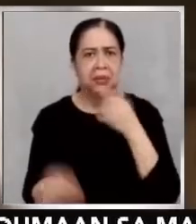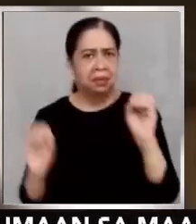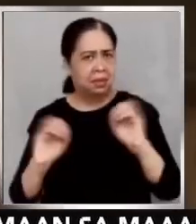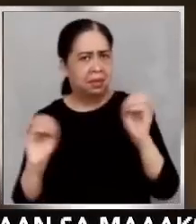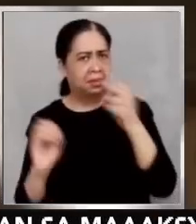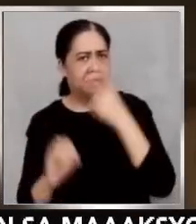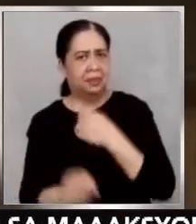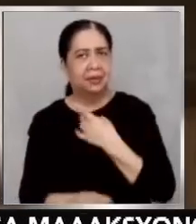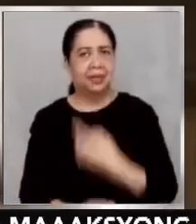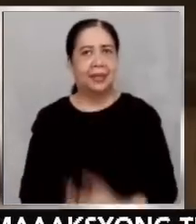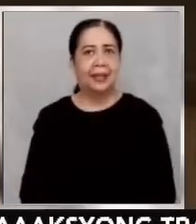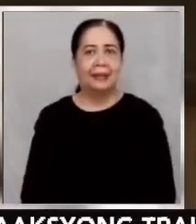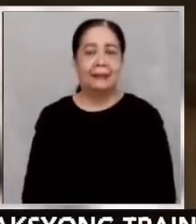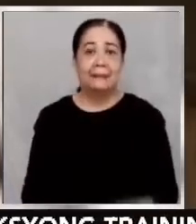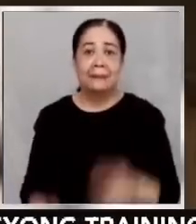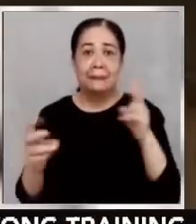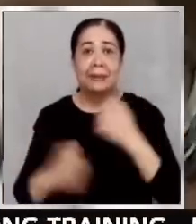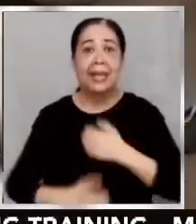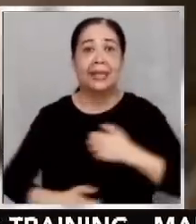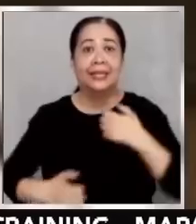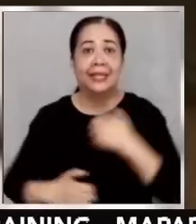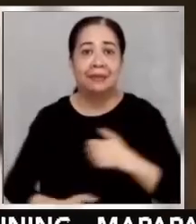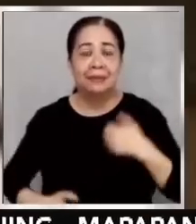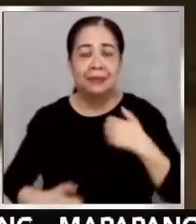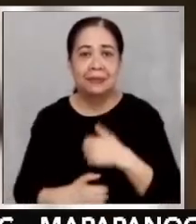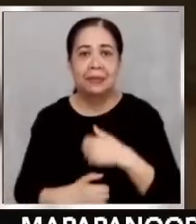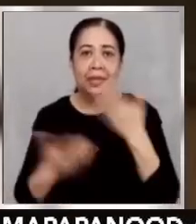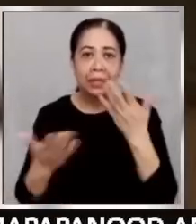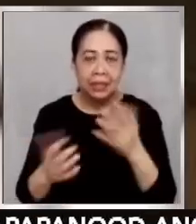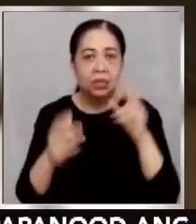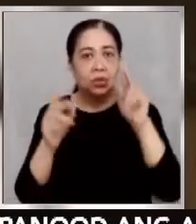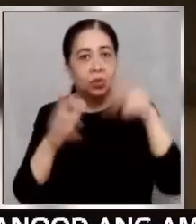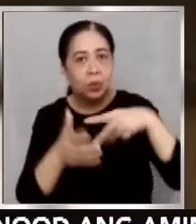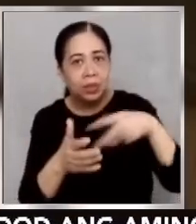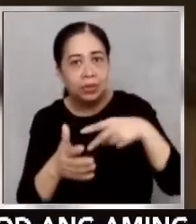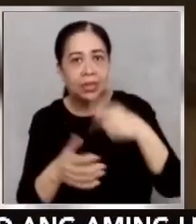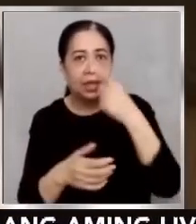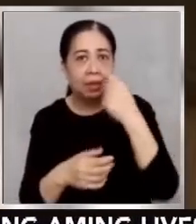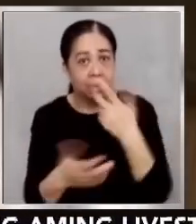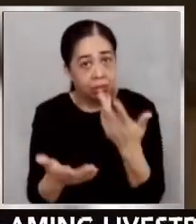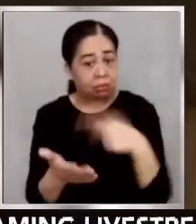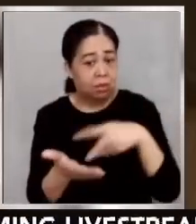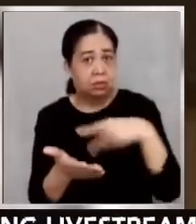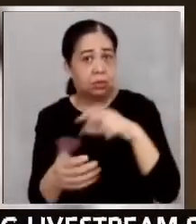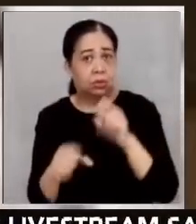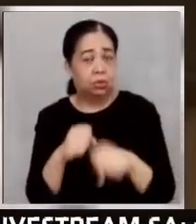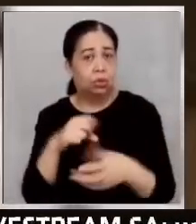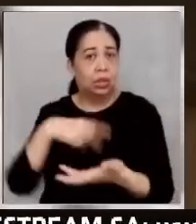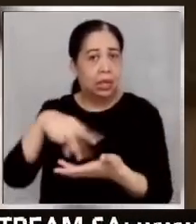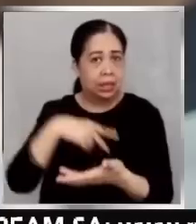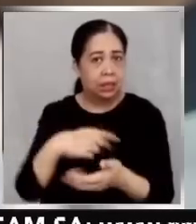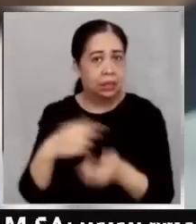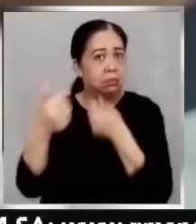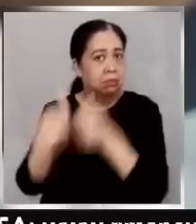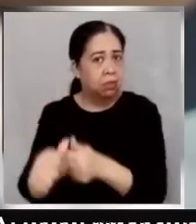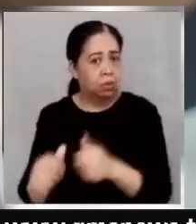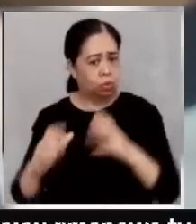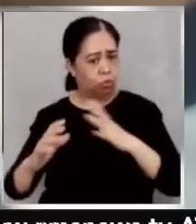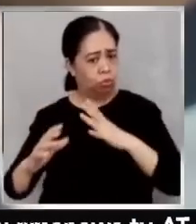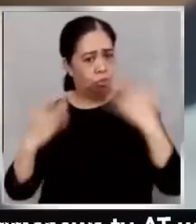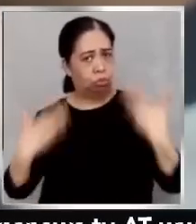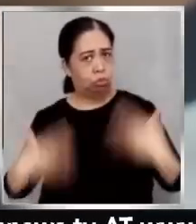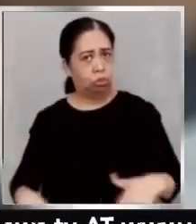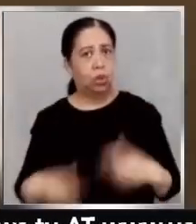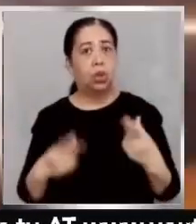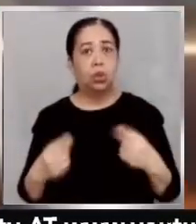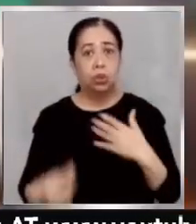Ang tawag nun, entertainer sila, sumayaw sila, dahil dancer sila, sumayaw sila nang naaayon naman at maayos sa sayaw. Ginagawa lang namin dyan